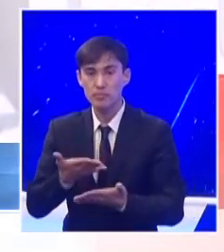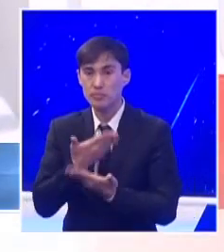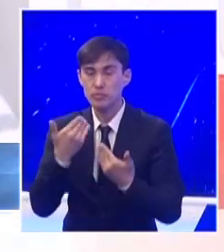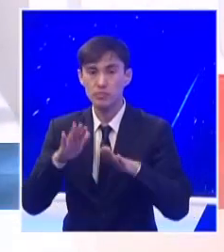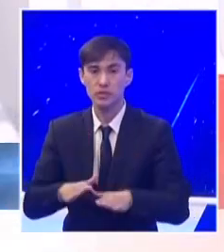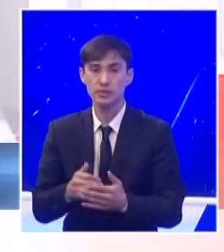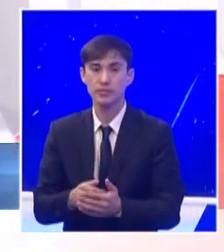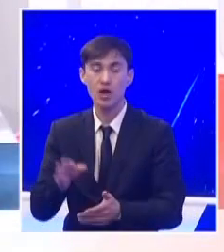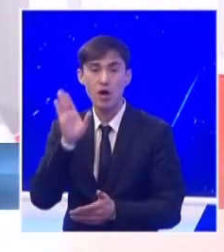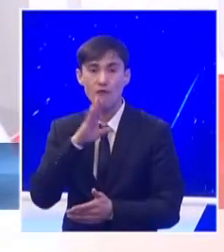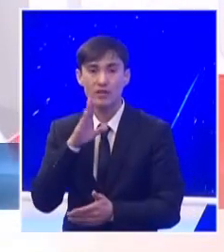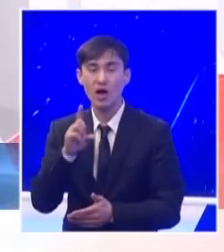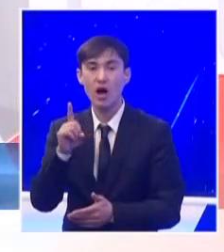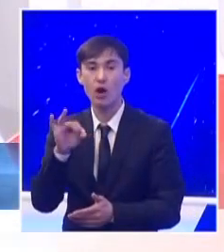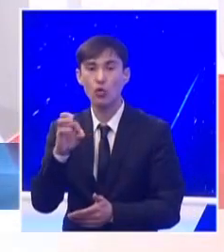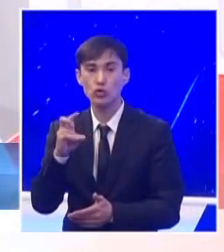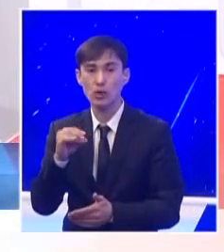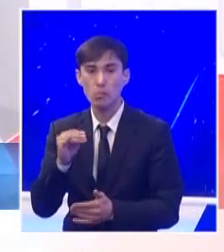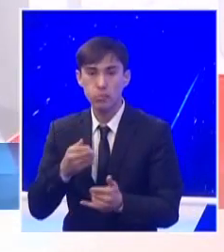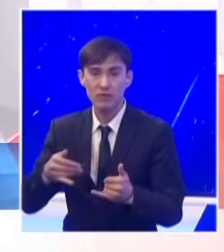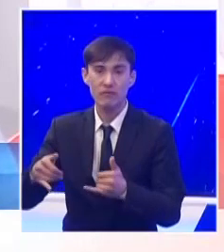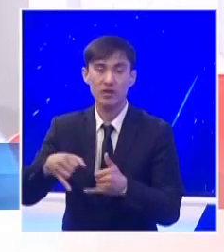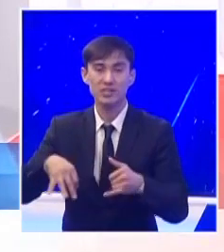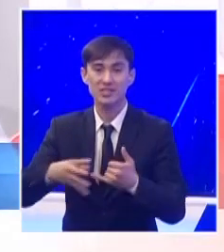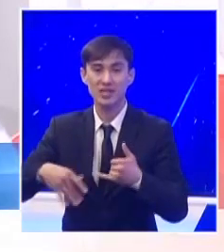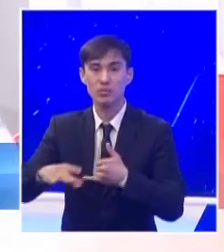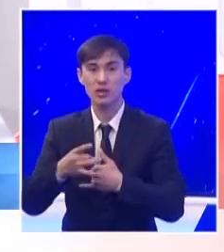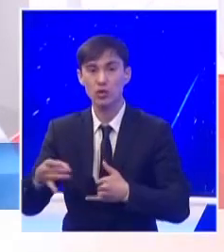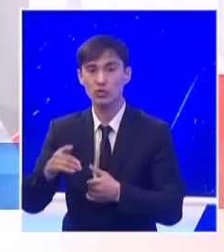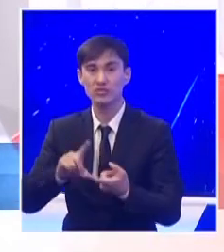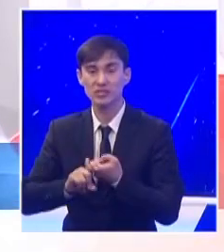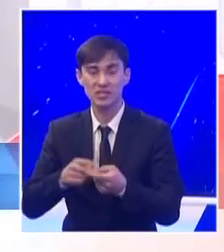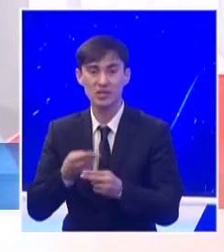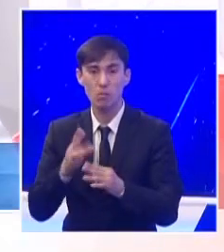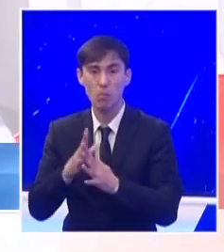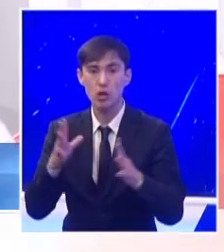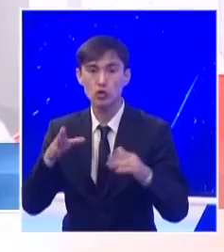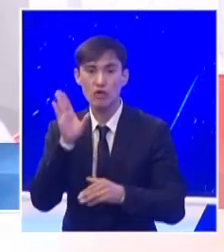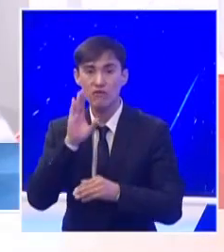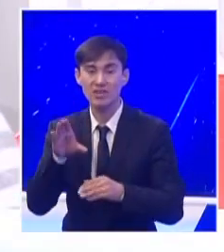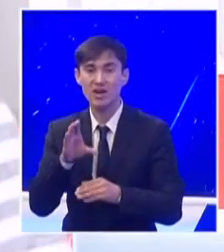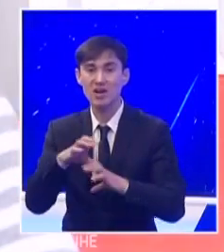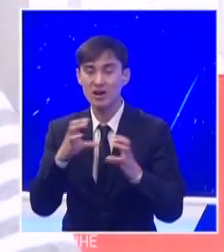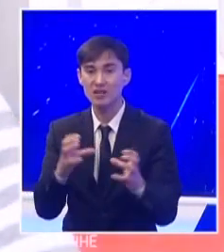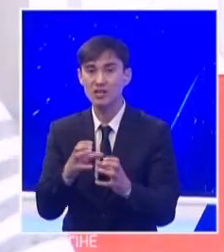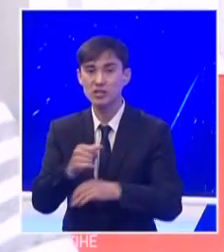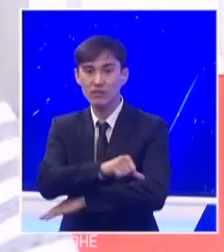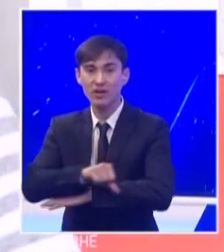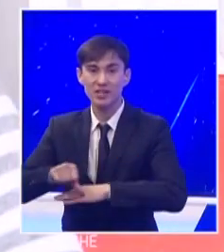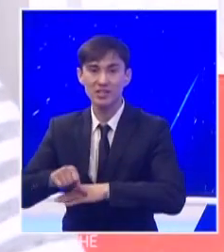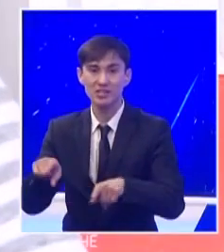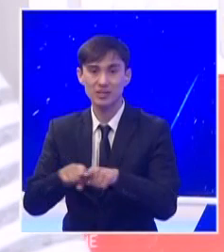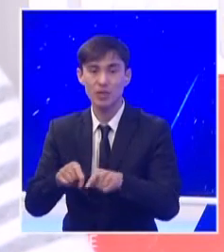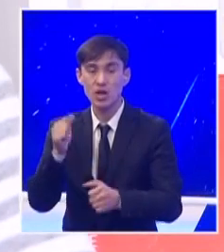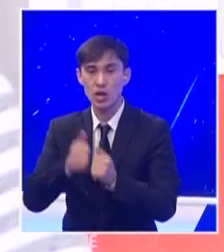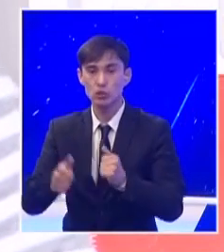Вода из Харгоса покрывает орошаемые земли района. В связи с этим необходимо большое водохранилище вдоль границы с ним. Из